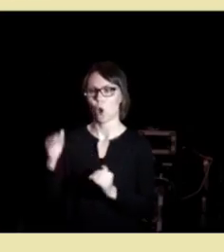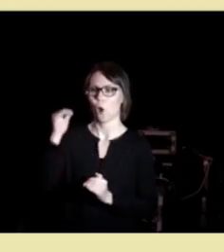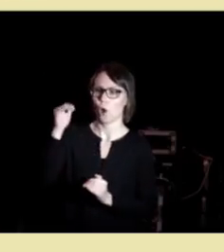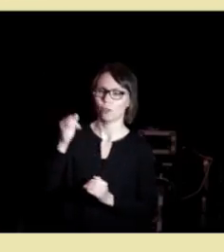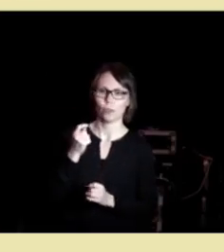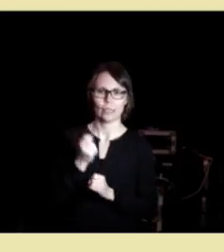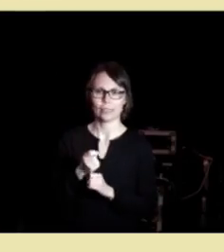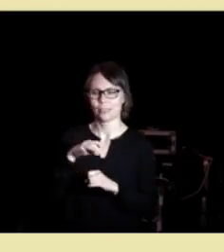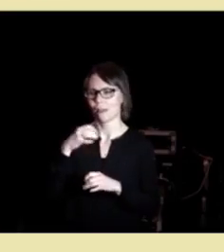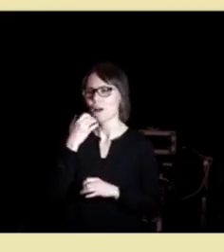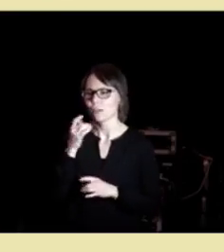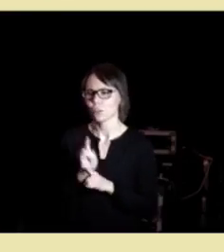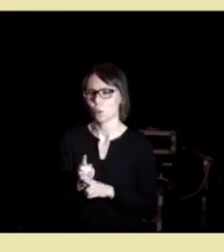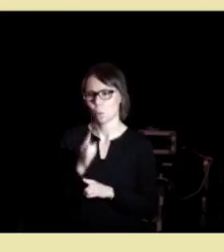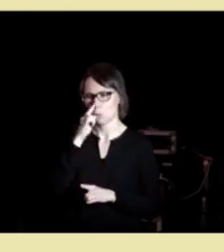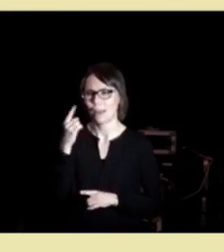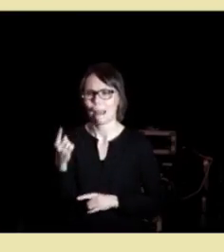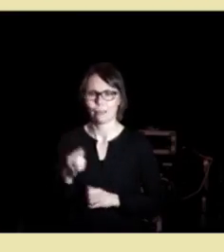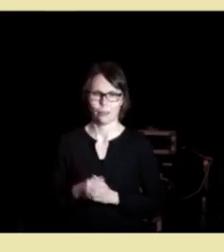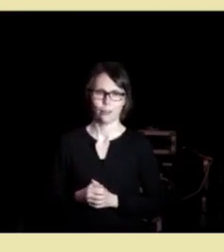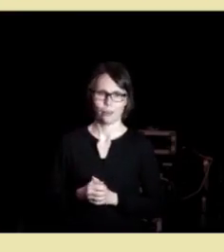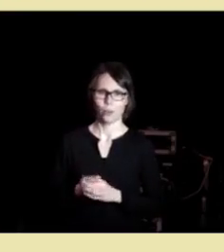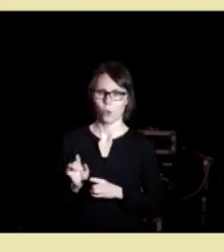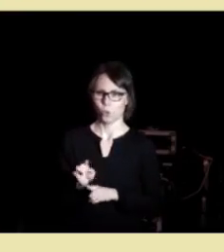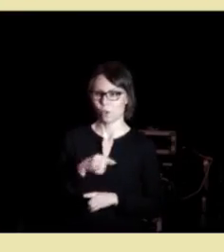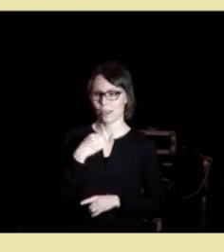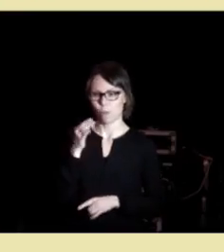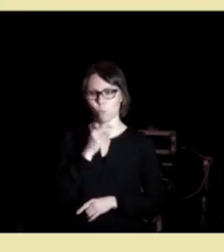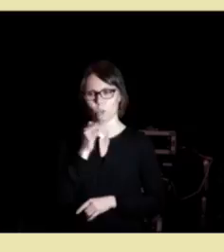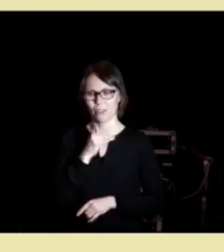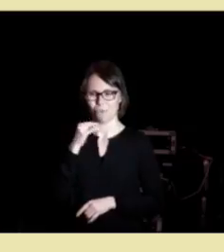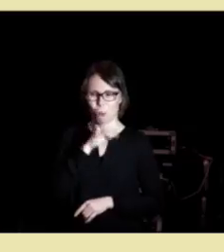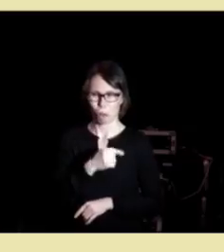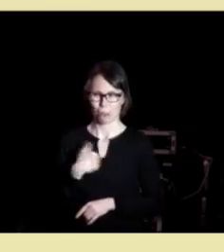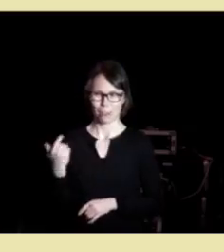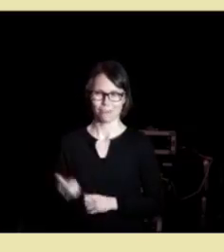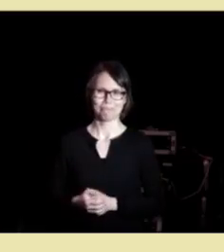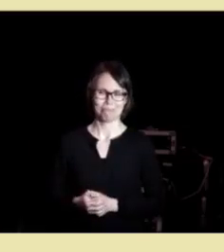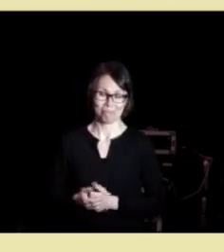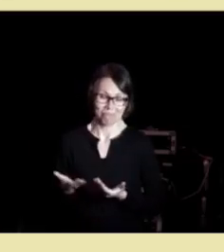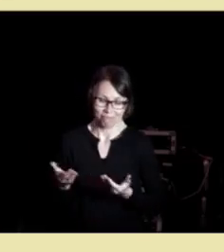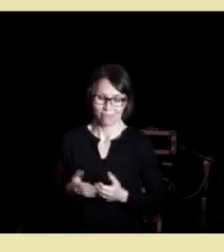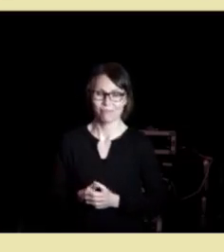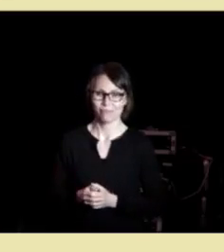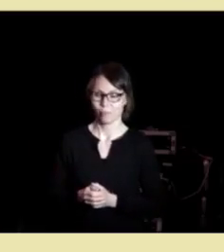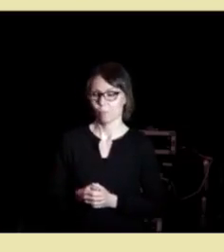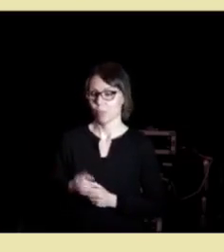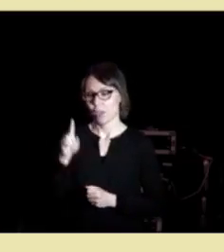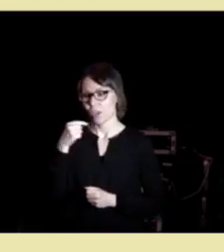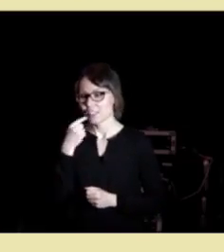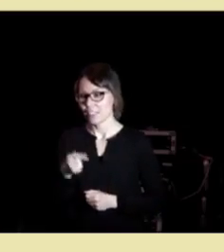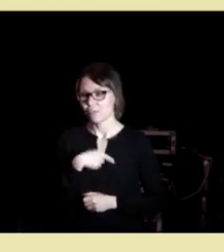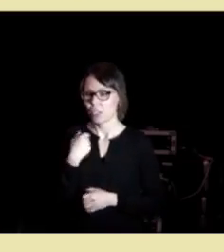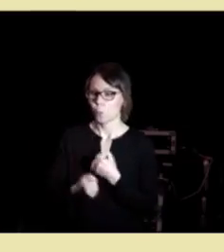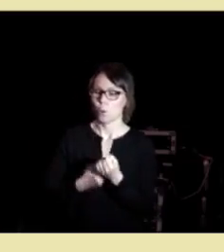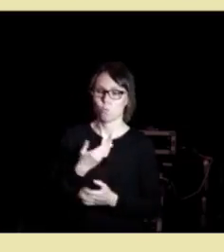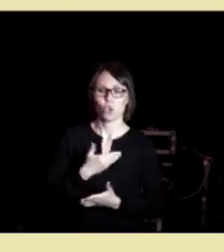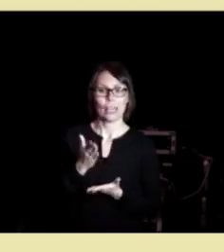og nesten alltid som nummer én. Vi er jo sånn sett et veldig bortskjemt folk. Ikke sant? Og så kan man si at vi gjør mye